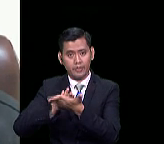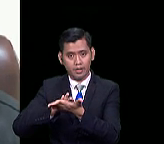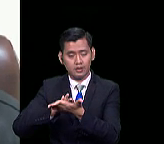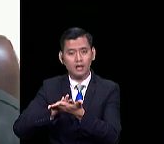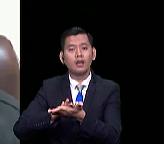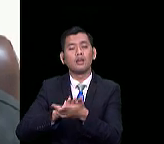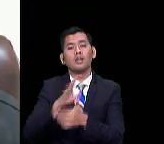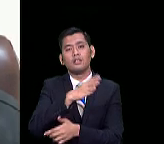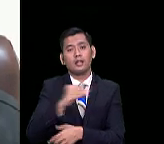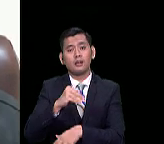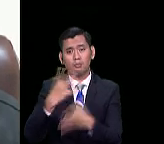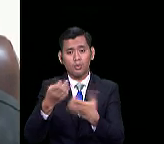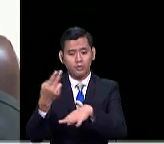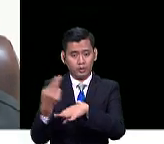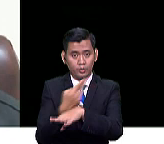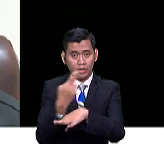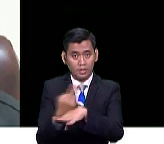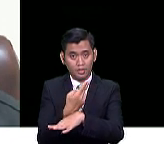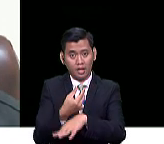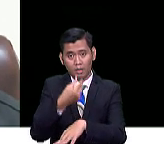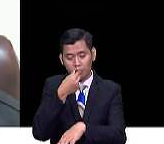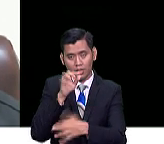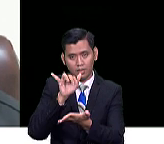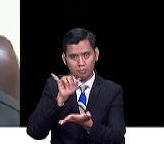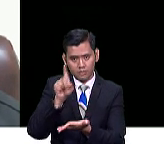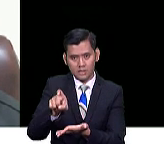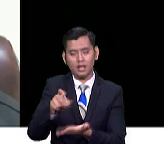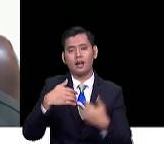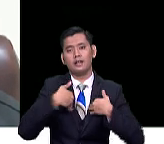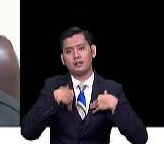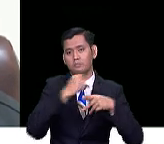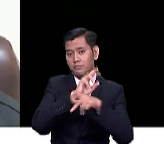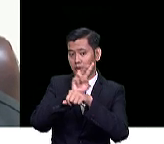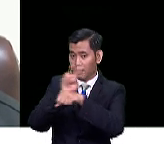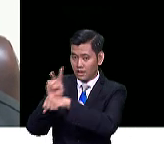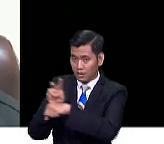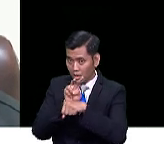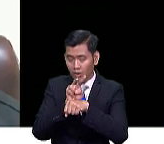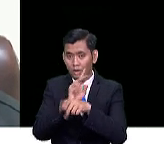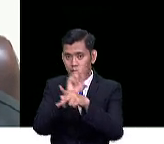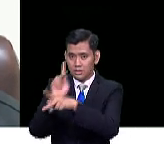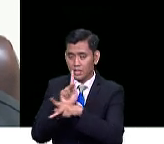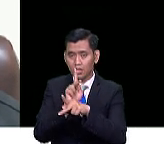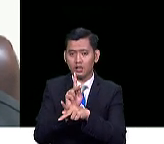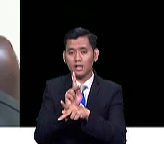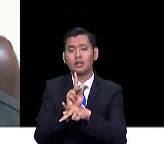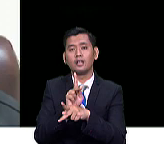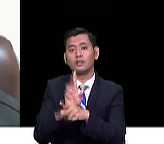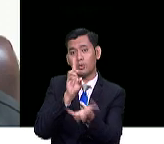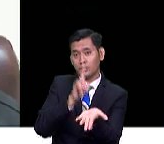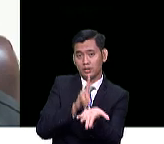pemantauan doktor, biasanya keguguran itu boleh berlaku dalam 80% hingga 90%. Maksudnya dalam jangka